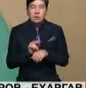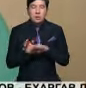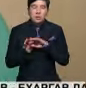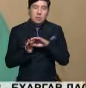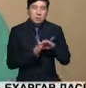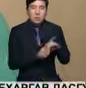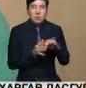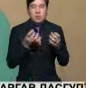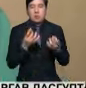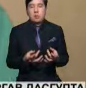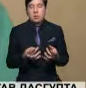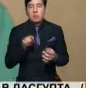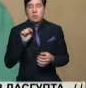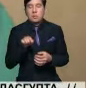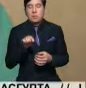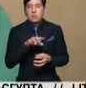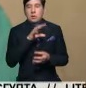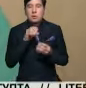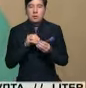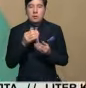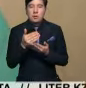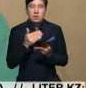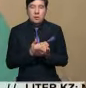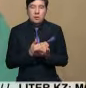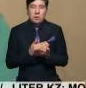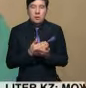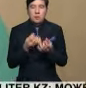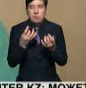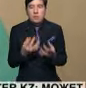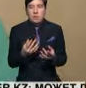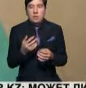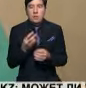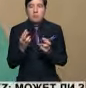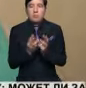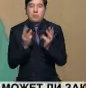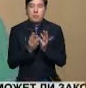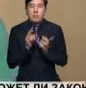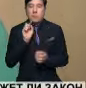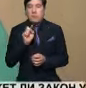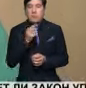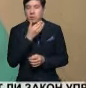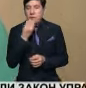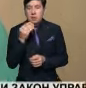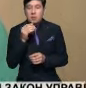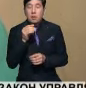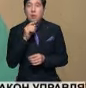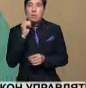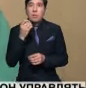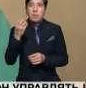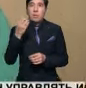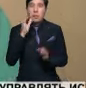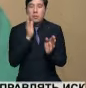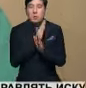Я уже не говорю о том, что в этом доме не проводится ремонт. Элементарно нет пожарной сигнализации. Система вентиляции также не